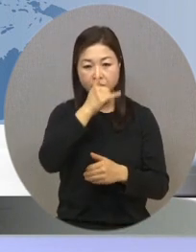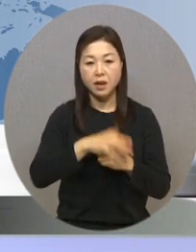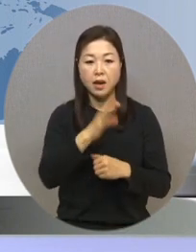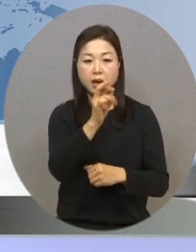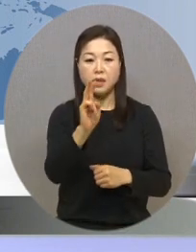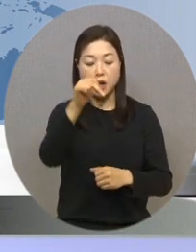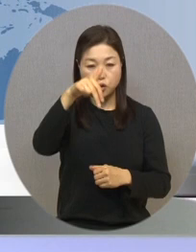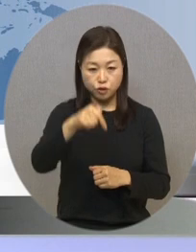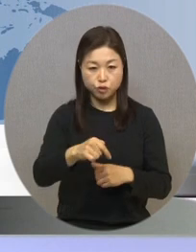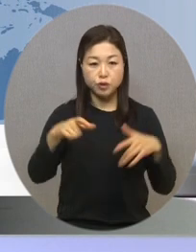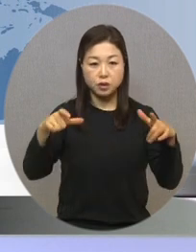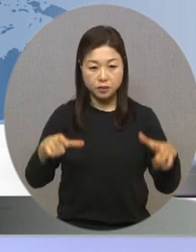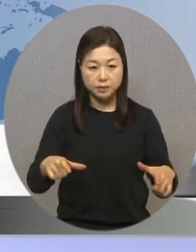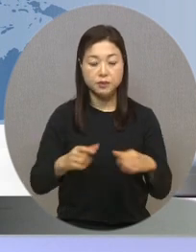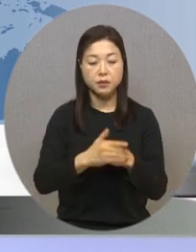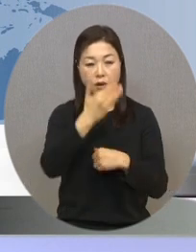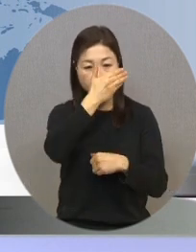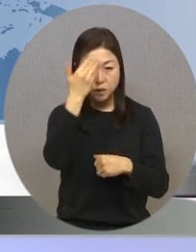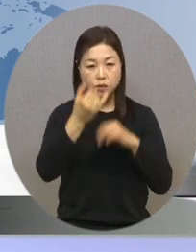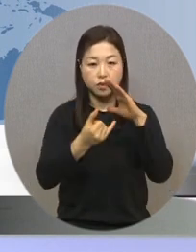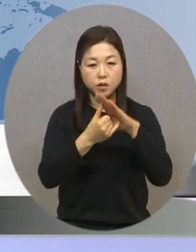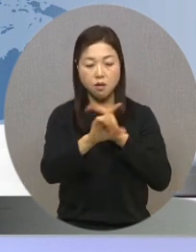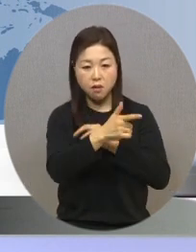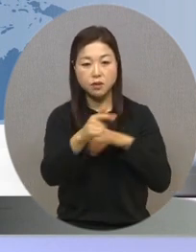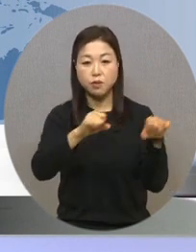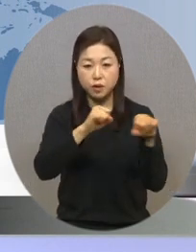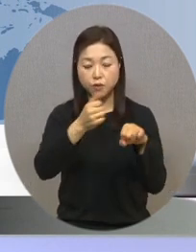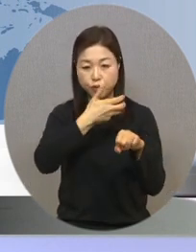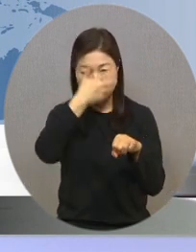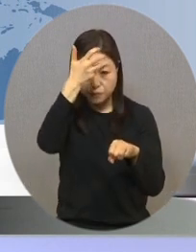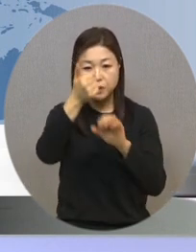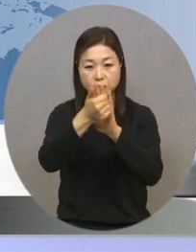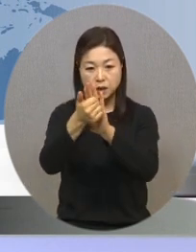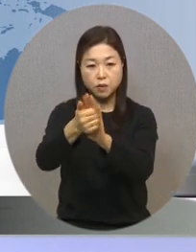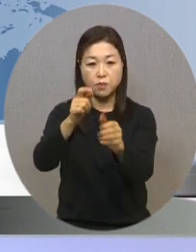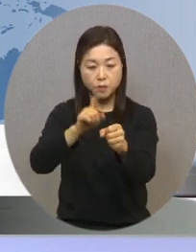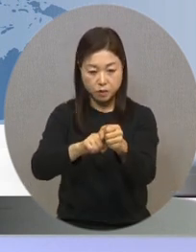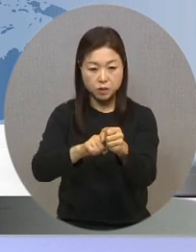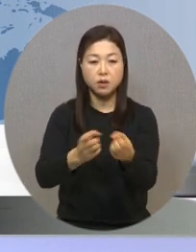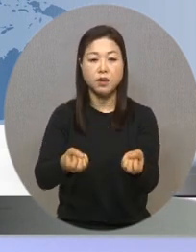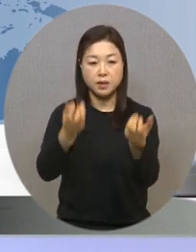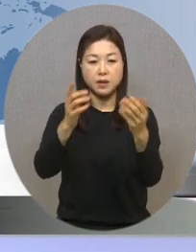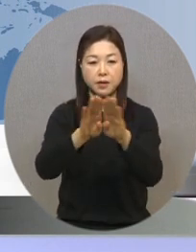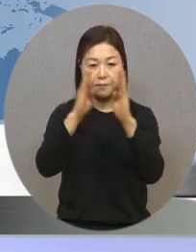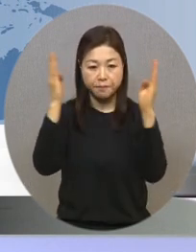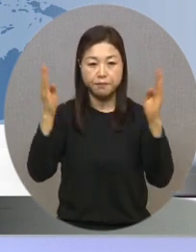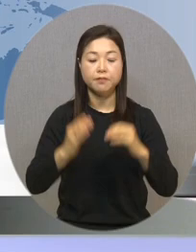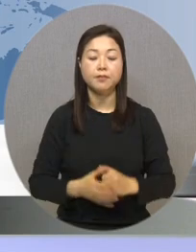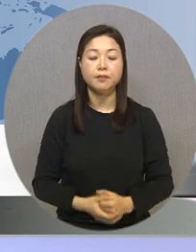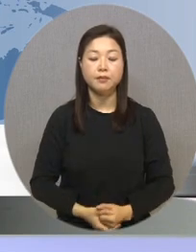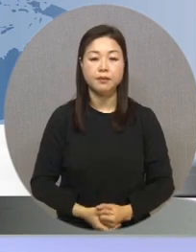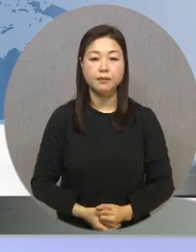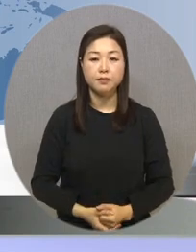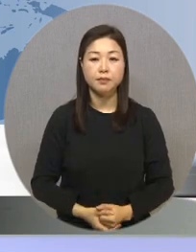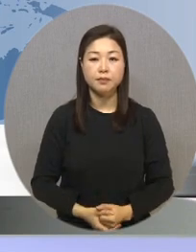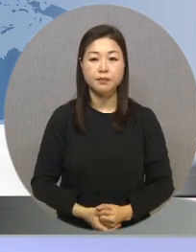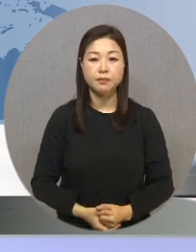양주시에서 청소년들의 다채로운 활동과 그 꿈을 지원하기 위한 후원 행사가 열렸습니다. 정운성